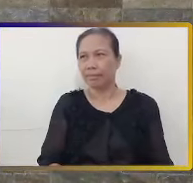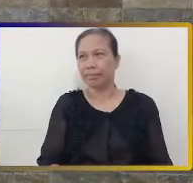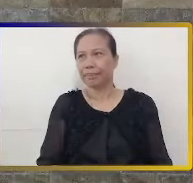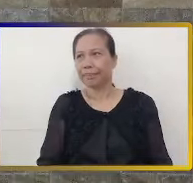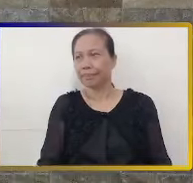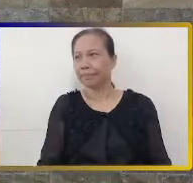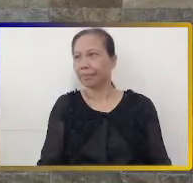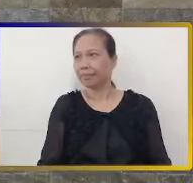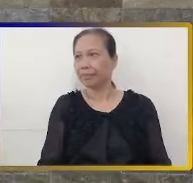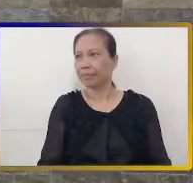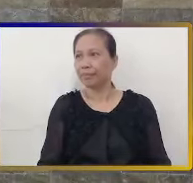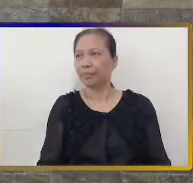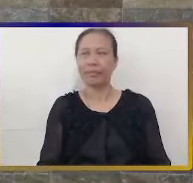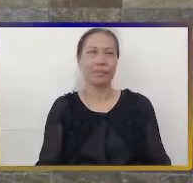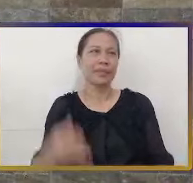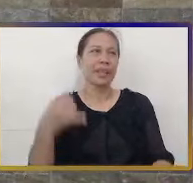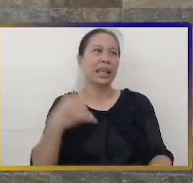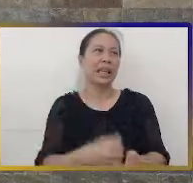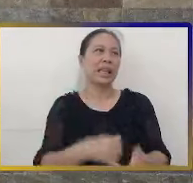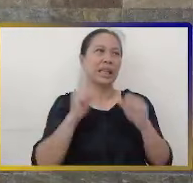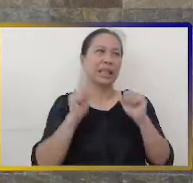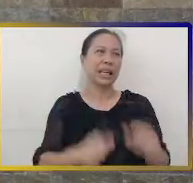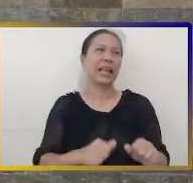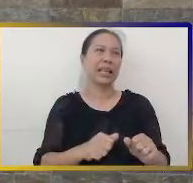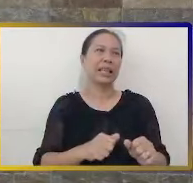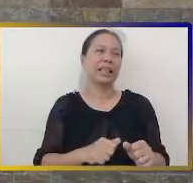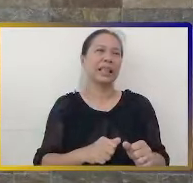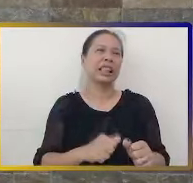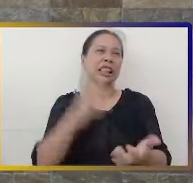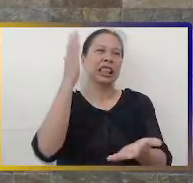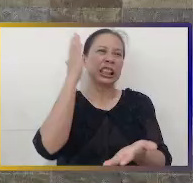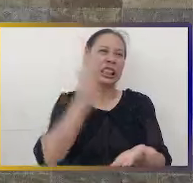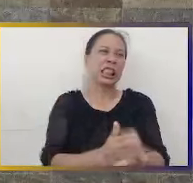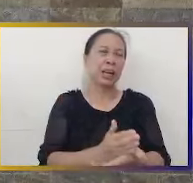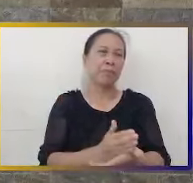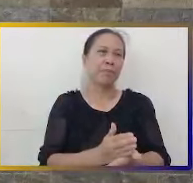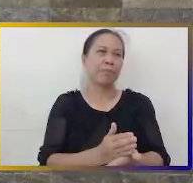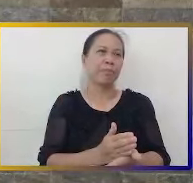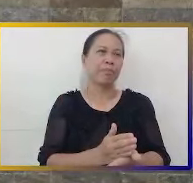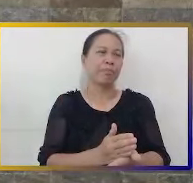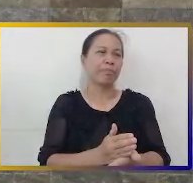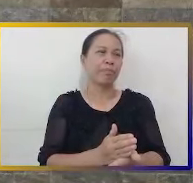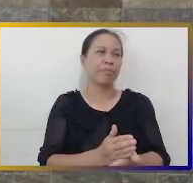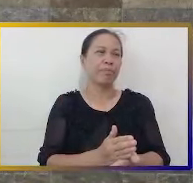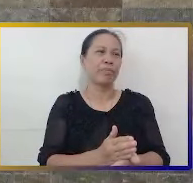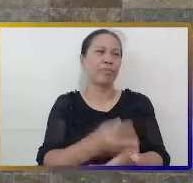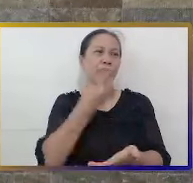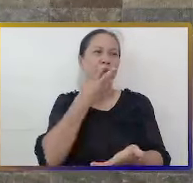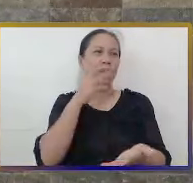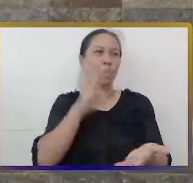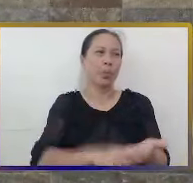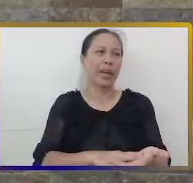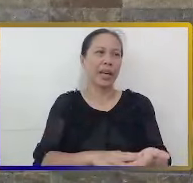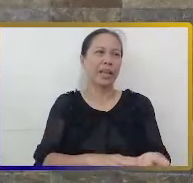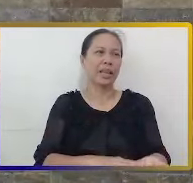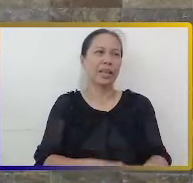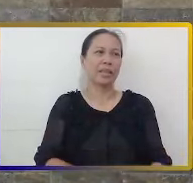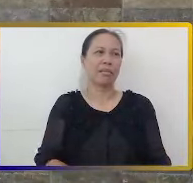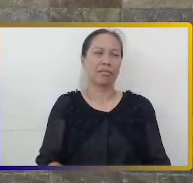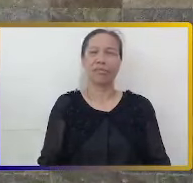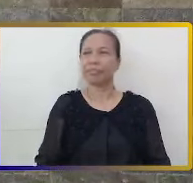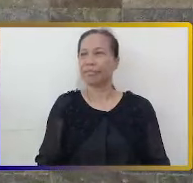see it can rebuke the devourer not to devour you